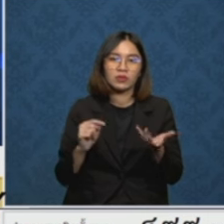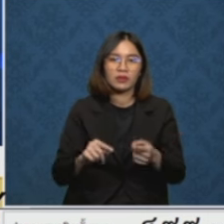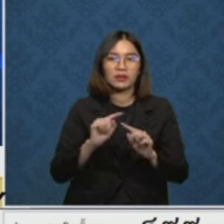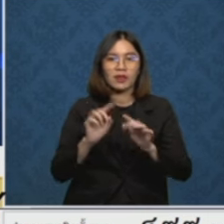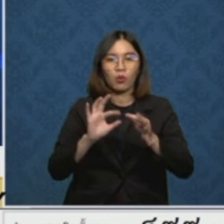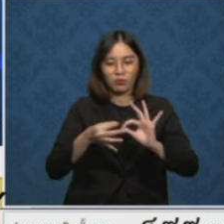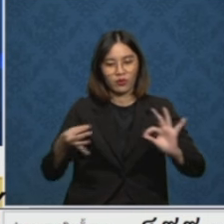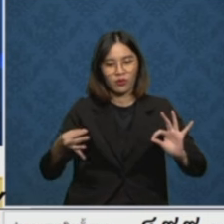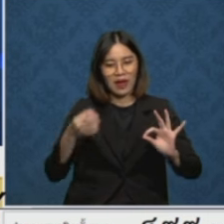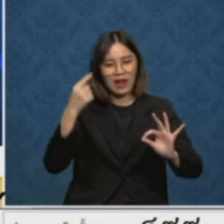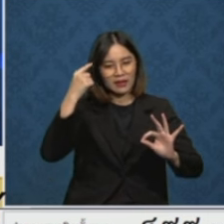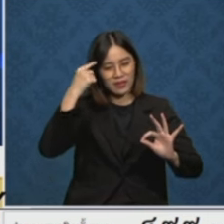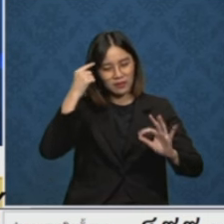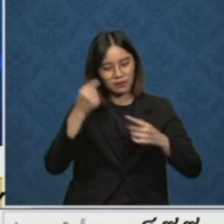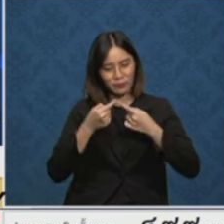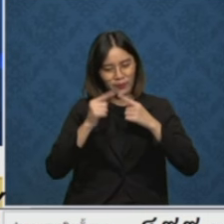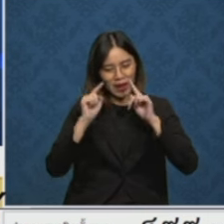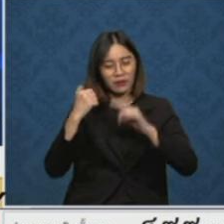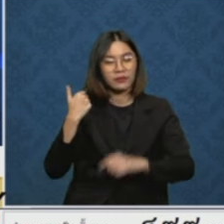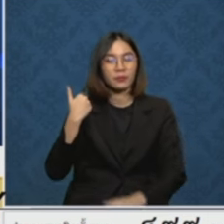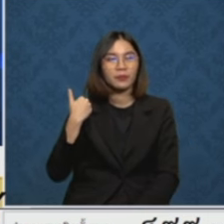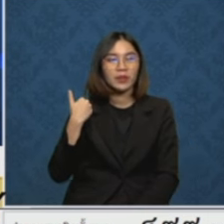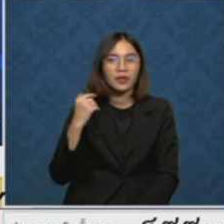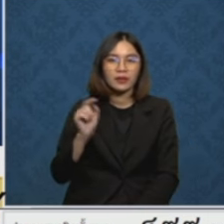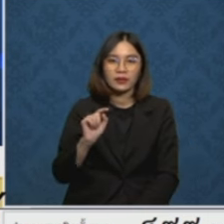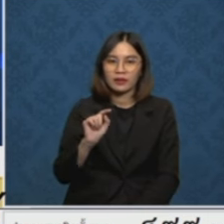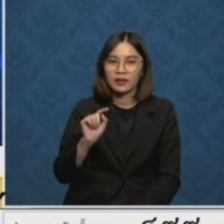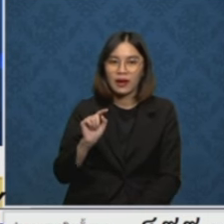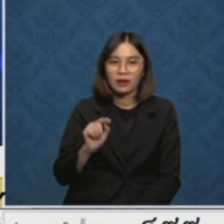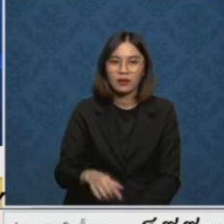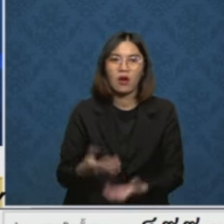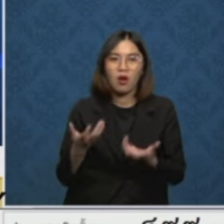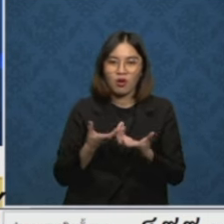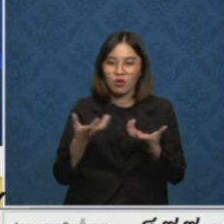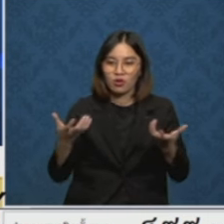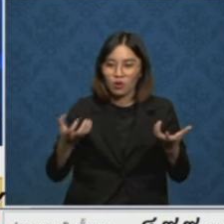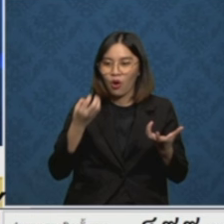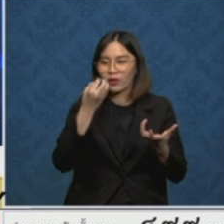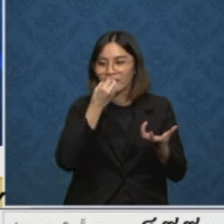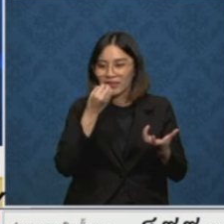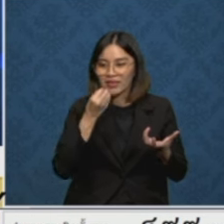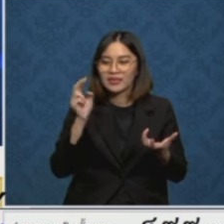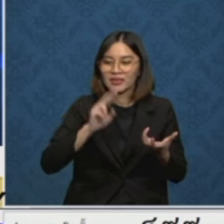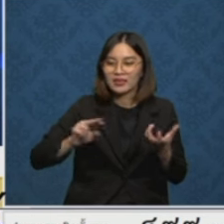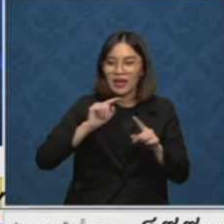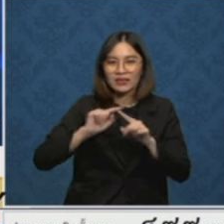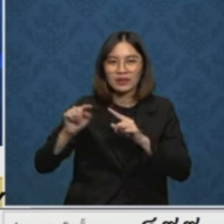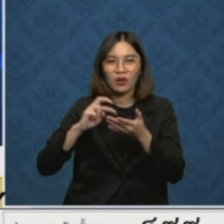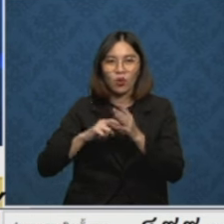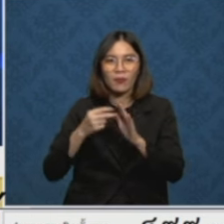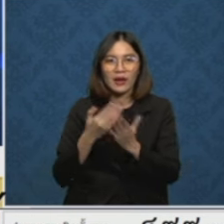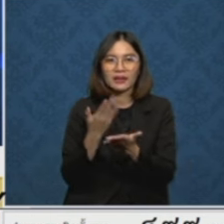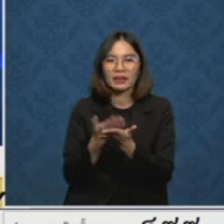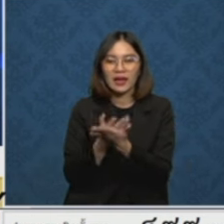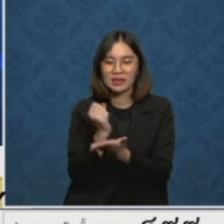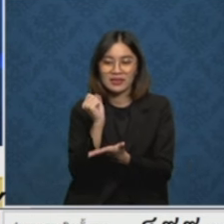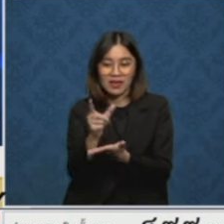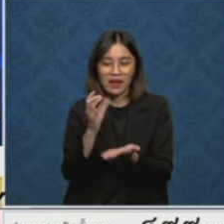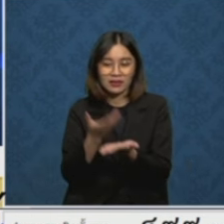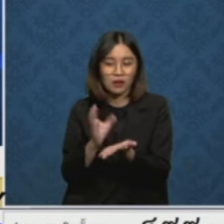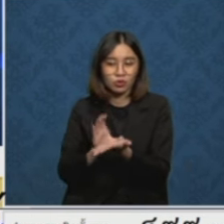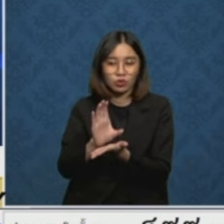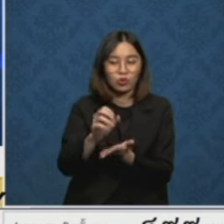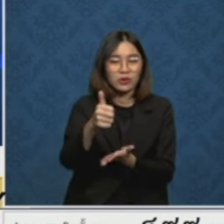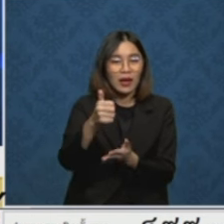2เนี่ยมันเริ่มแหม่งมากแล้วค่ะแหม่งมากแล้วค่ะบอกว่าแต่ว่าในสินค้าอุปโภคบริโภคเนี่ยก็ยังมีส่วนที่นับเป็นรายจ่ายลงทุนอีกนะ